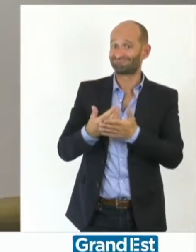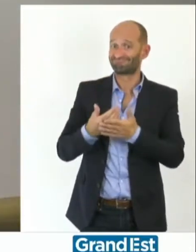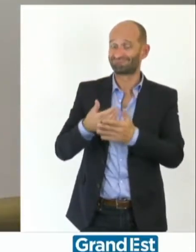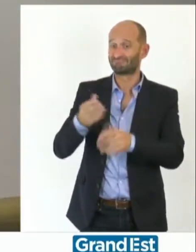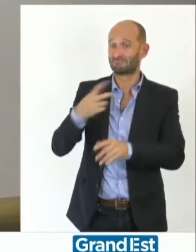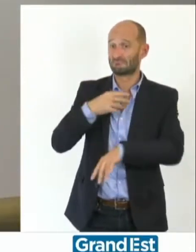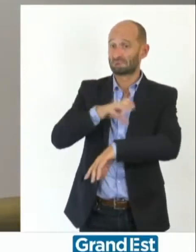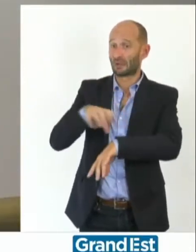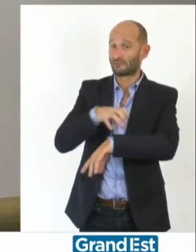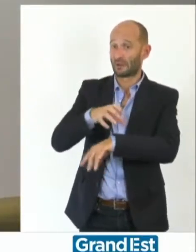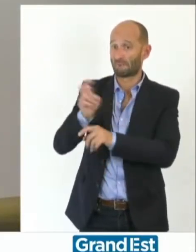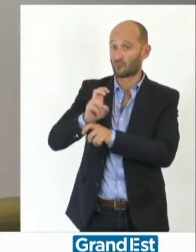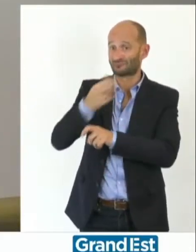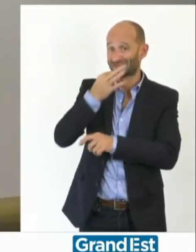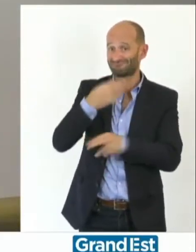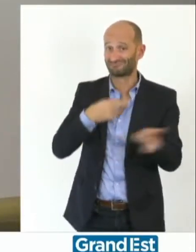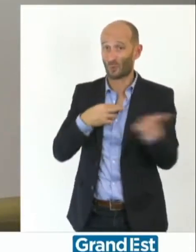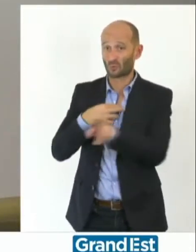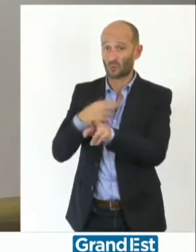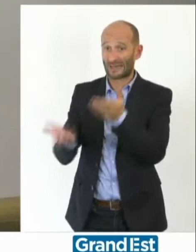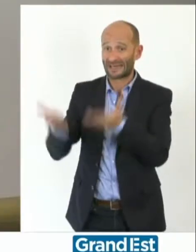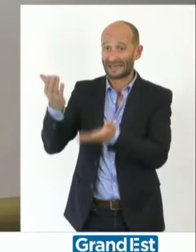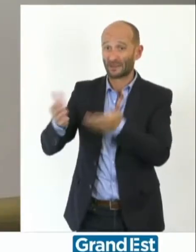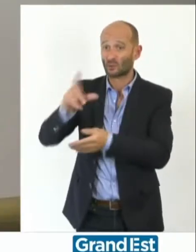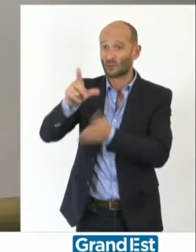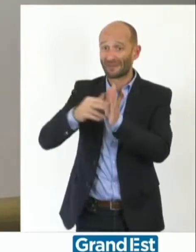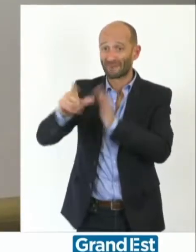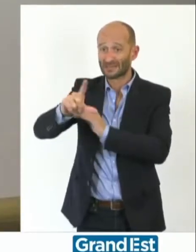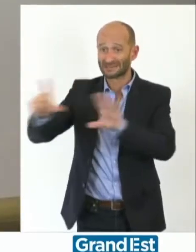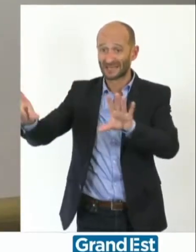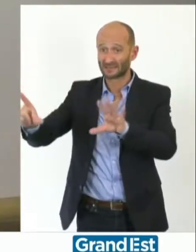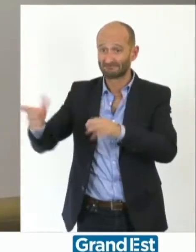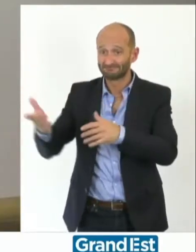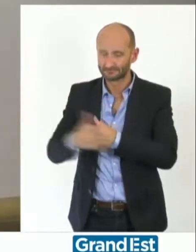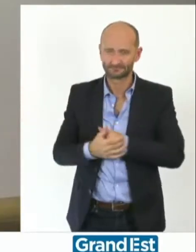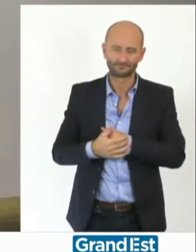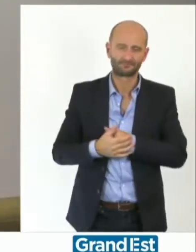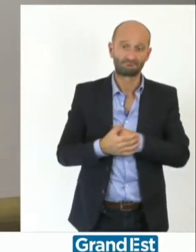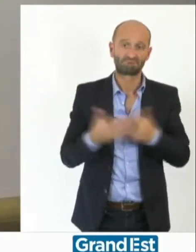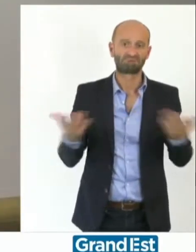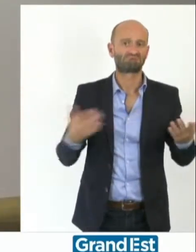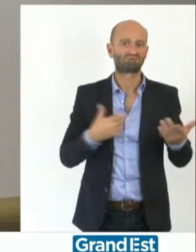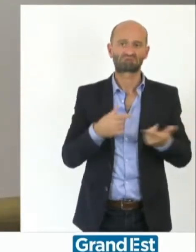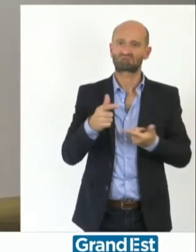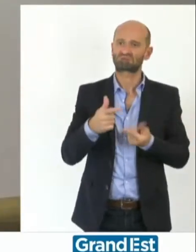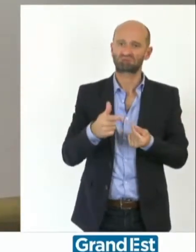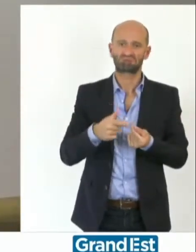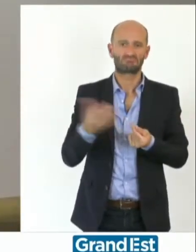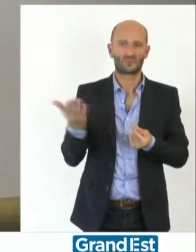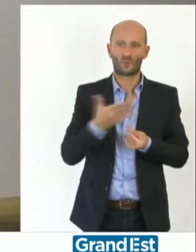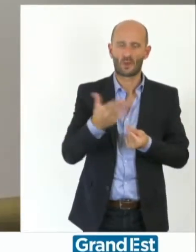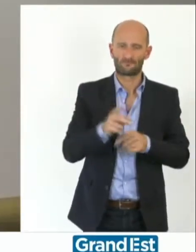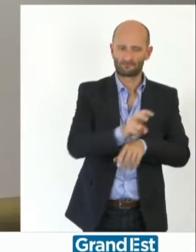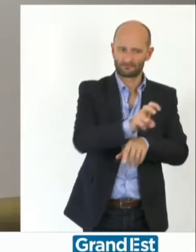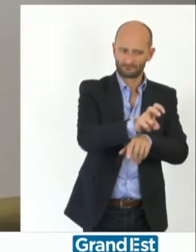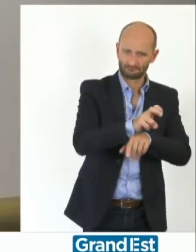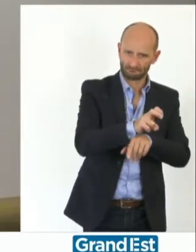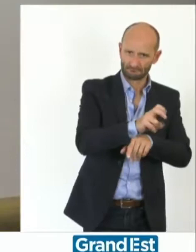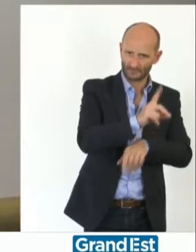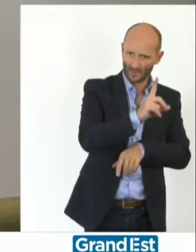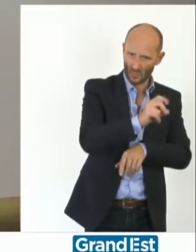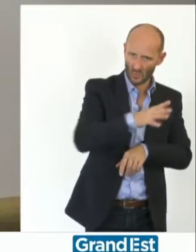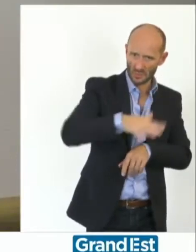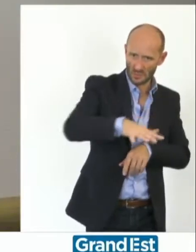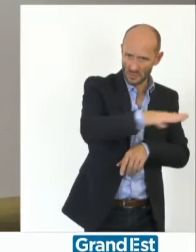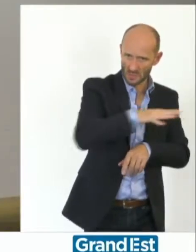vosges l'enjeu dans ce secteur est donc double préserver la ressource pour les besoins en eau potable des habitants